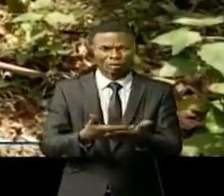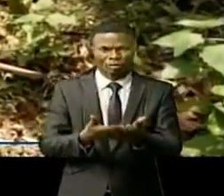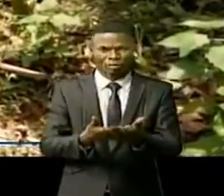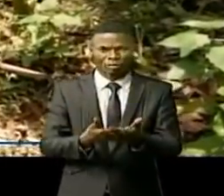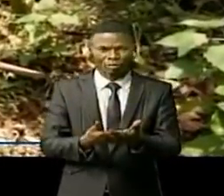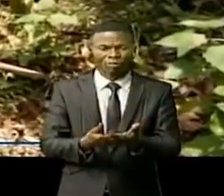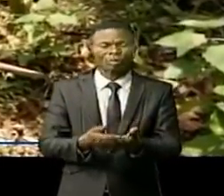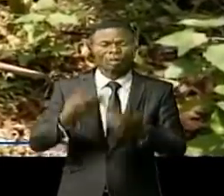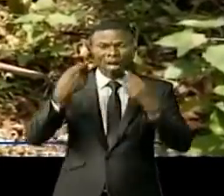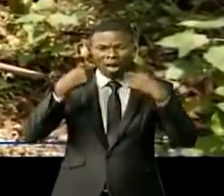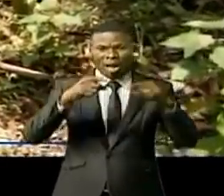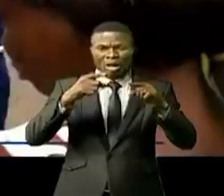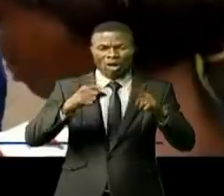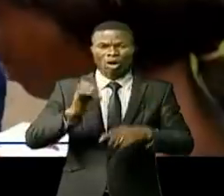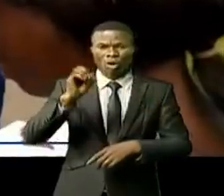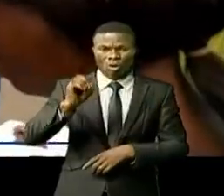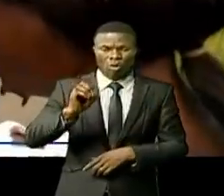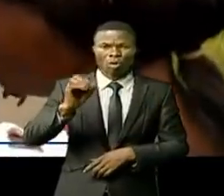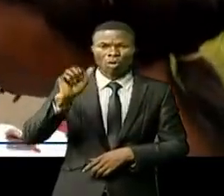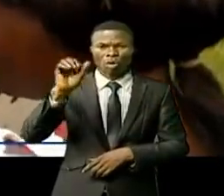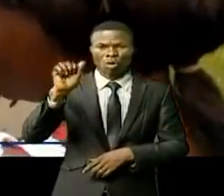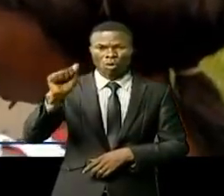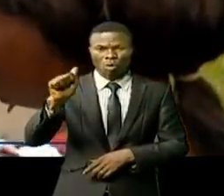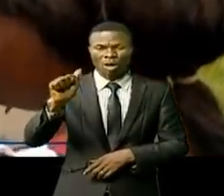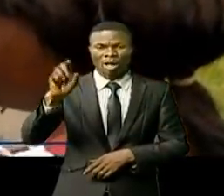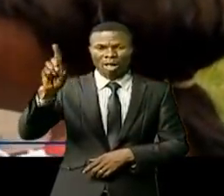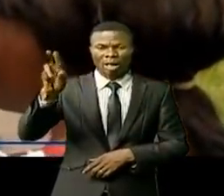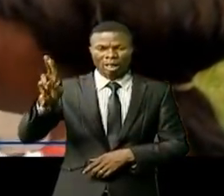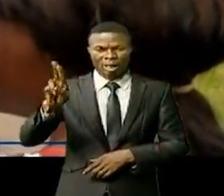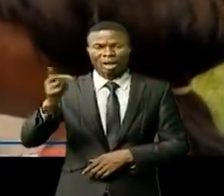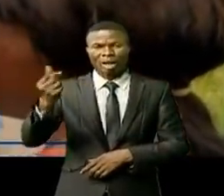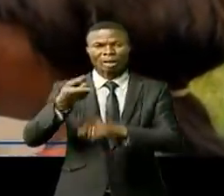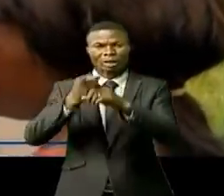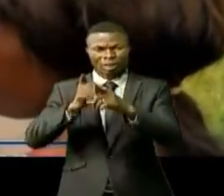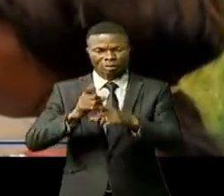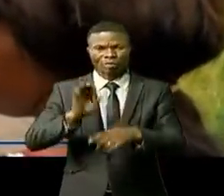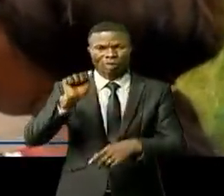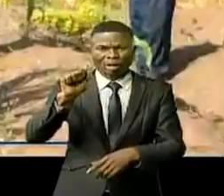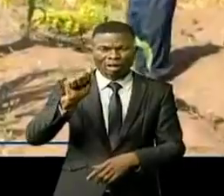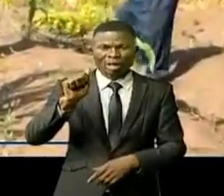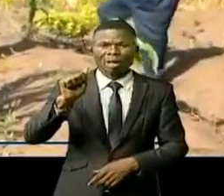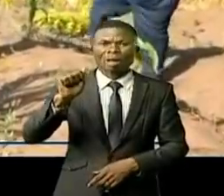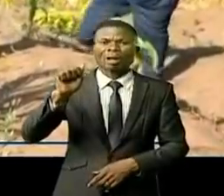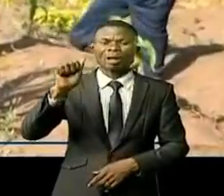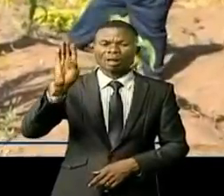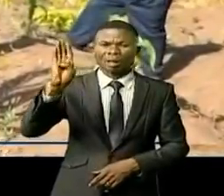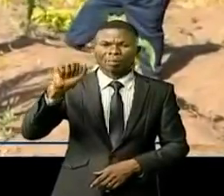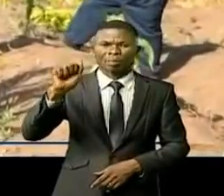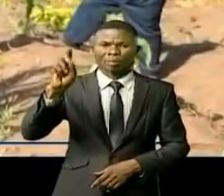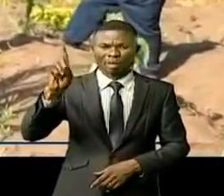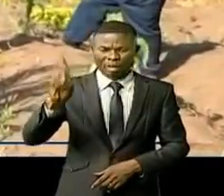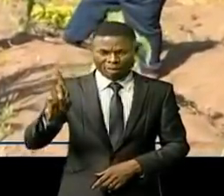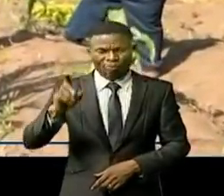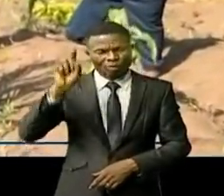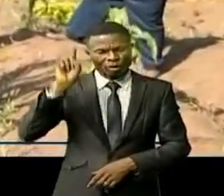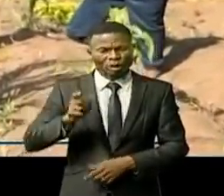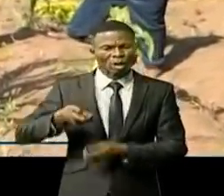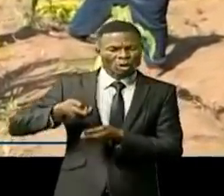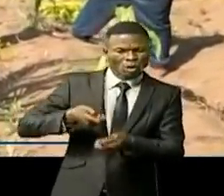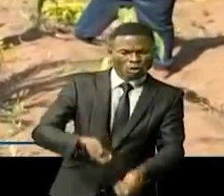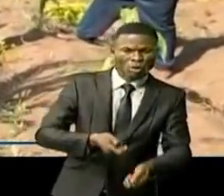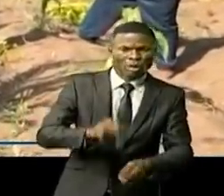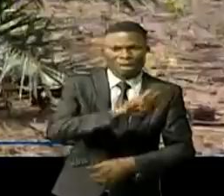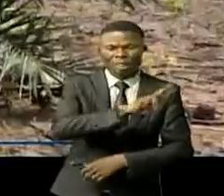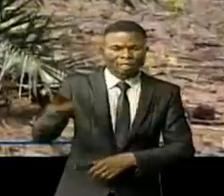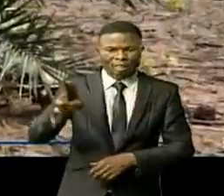faut rappeler que ProADER bénéficie de l'appui financier de la BAD. Ce projet agricole a l'obligation d'implanter